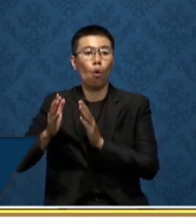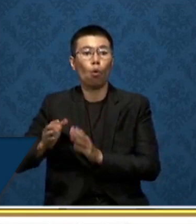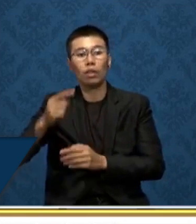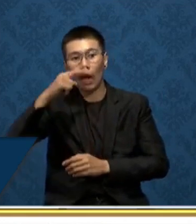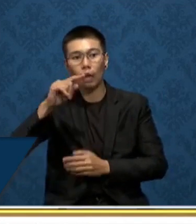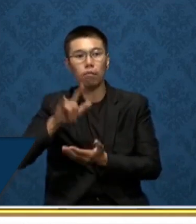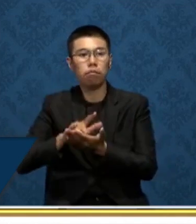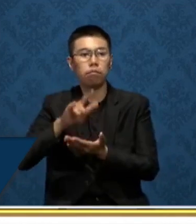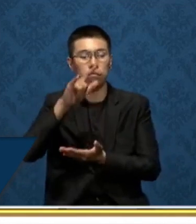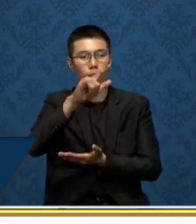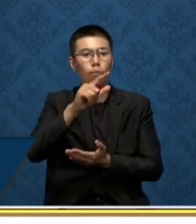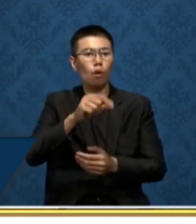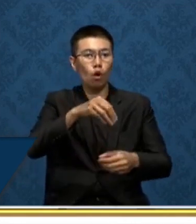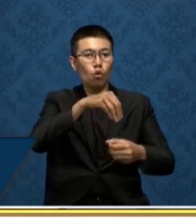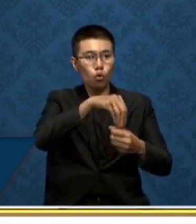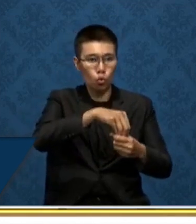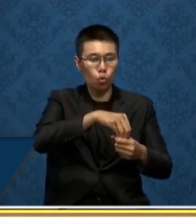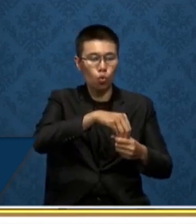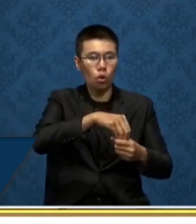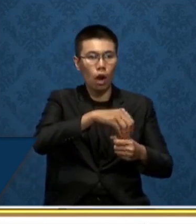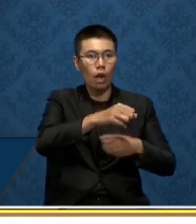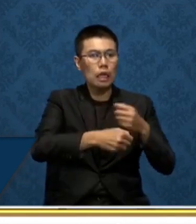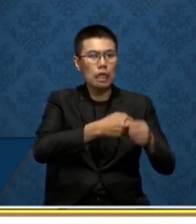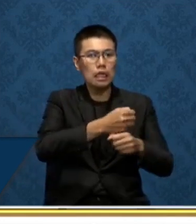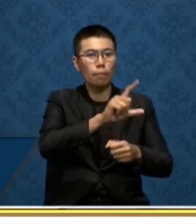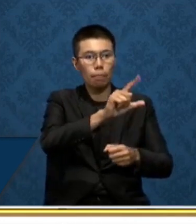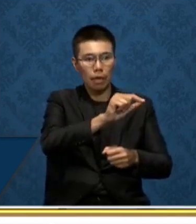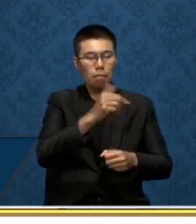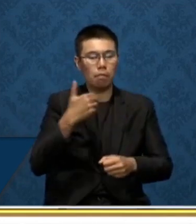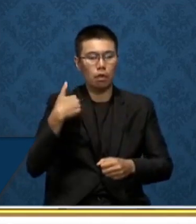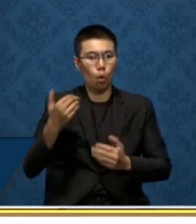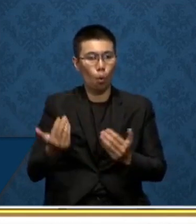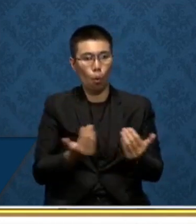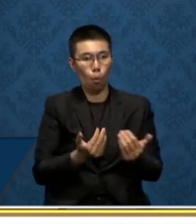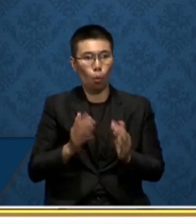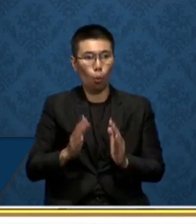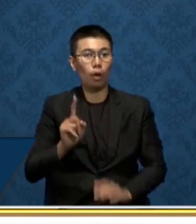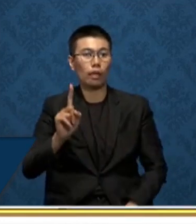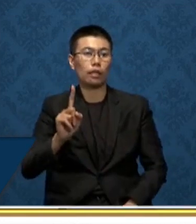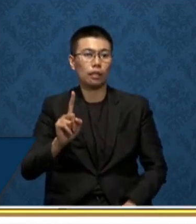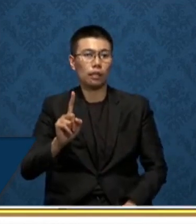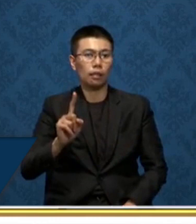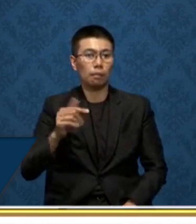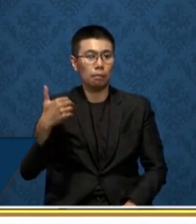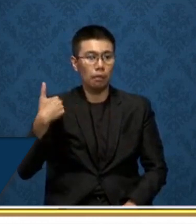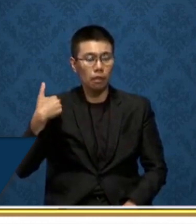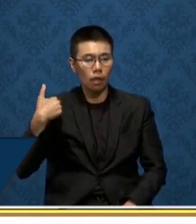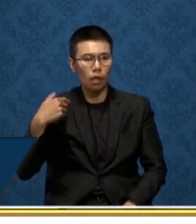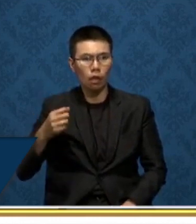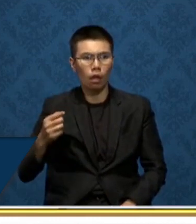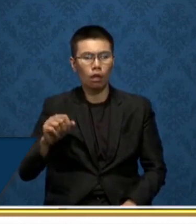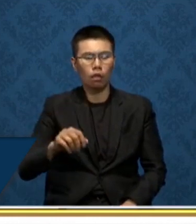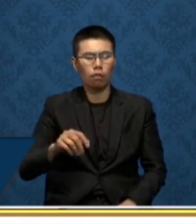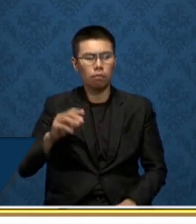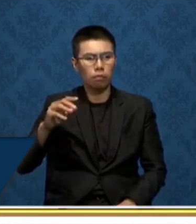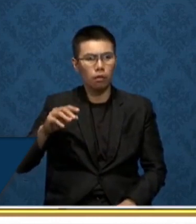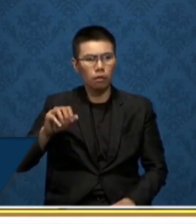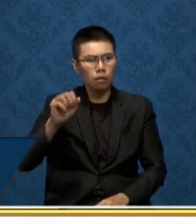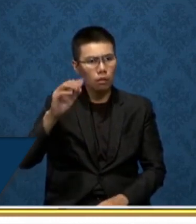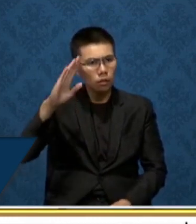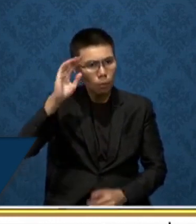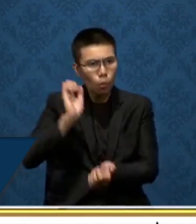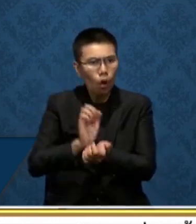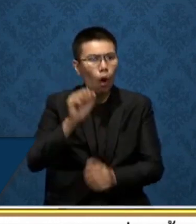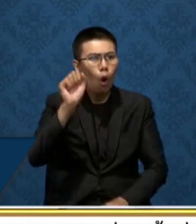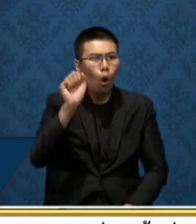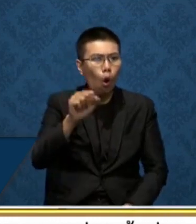ไปอยู่ที่อเมริกาประมาณ20ปีมีลูก1คนนะครับวันดีคืนดีตำรวจมาเคาะหน้าบ้านนะครับตำรวจถามว่าท่